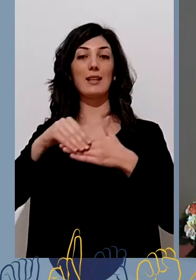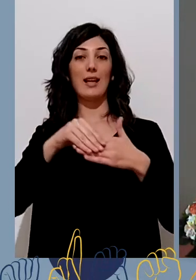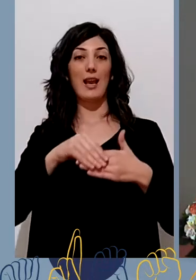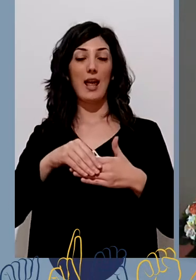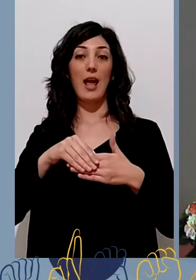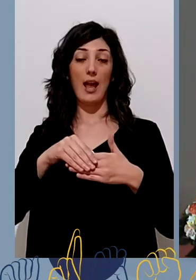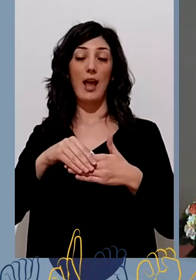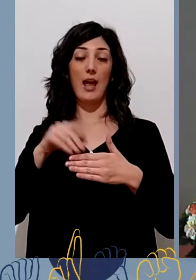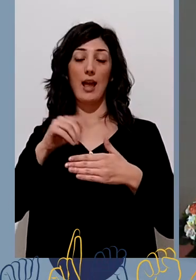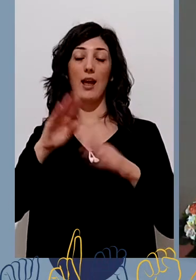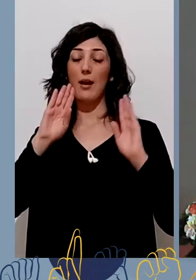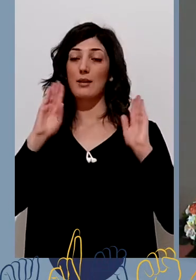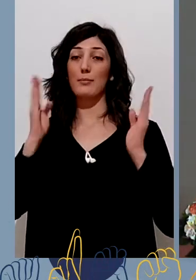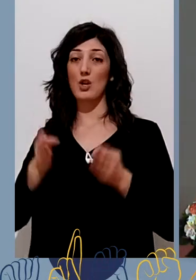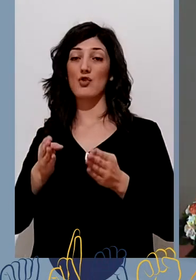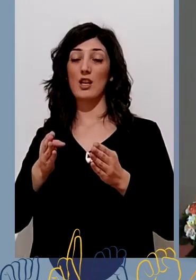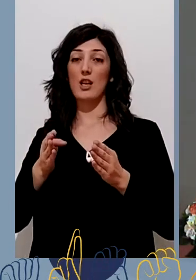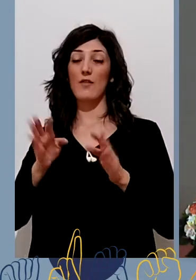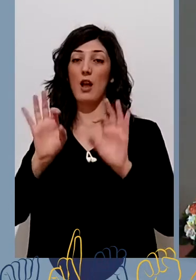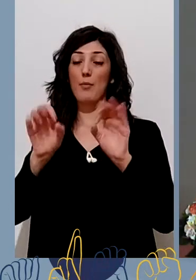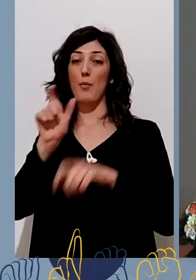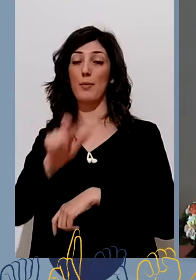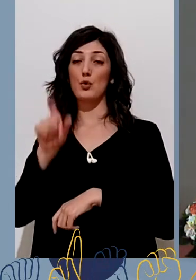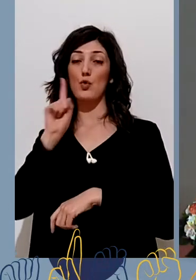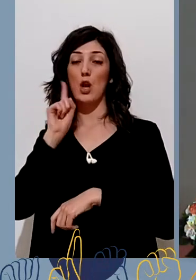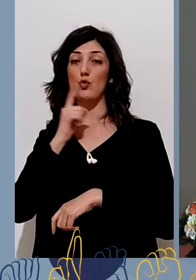della persona sordoceca.